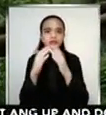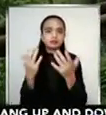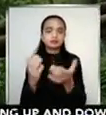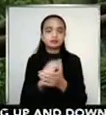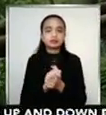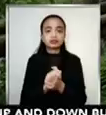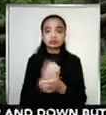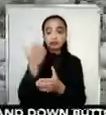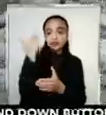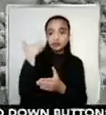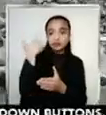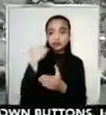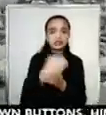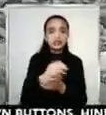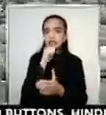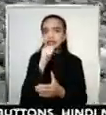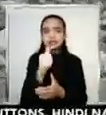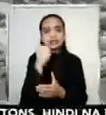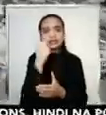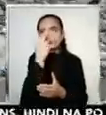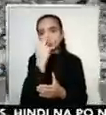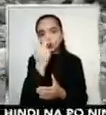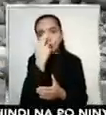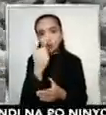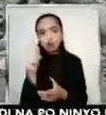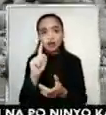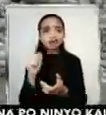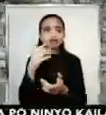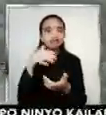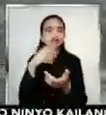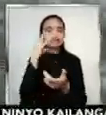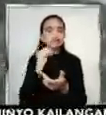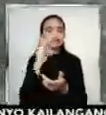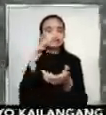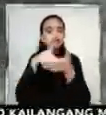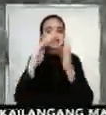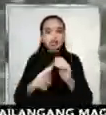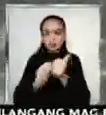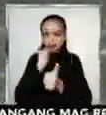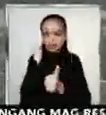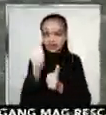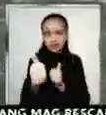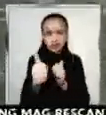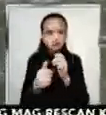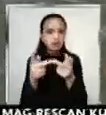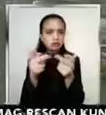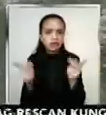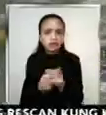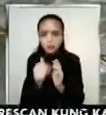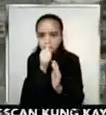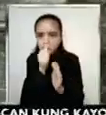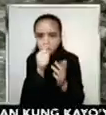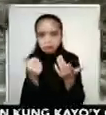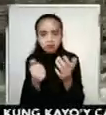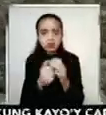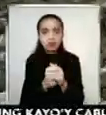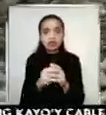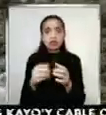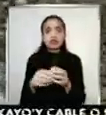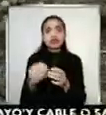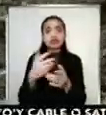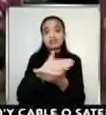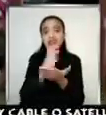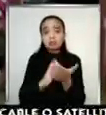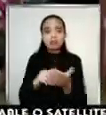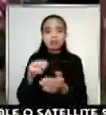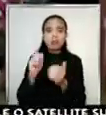man, hindi na biro ang pinagdadaanan ng mga estudyanteng nakatira sa mga liblib na lugar. Ang ilan sa kanila, kilo-kilometro ang nilalakad para